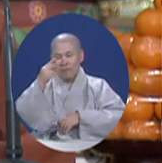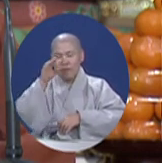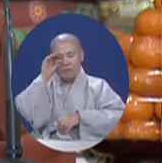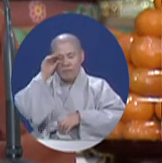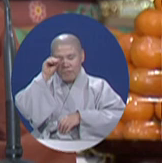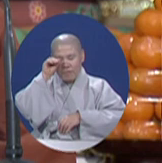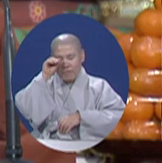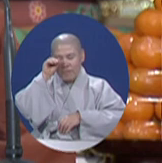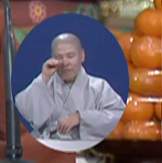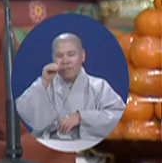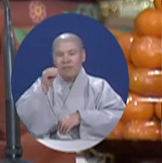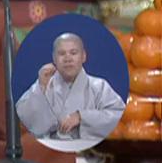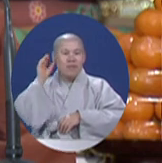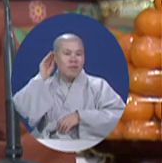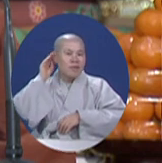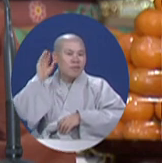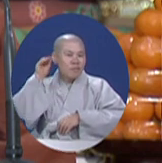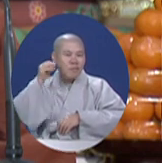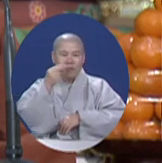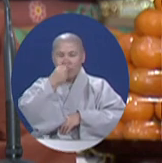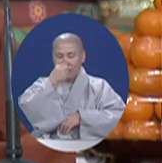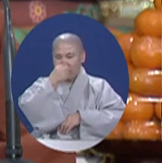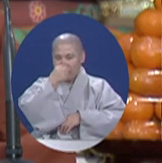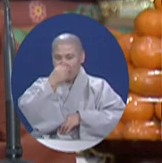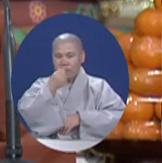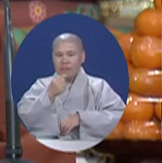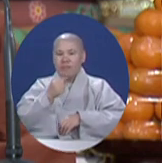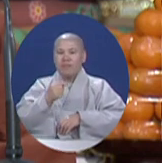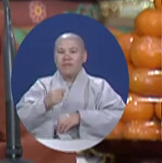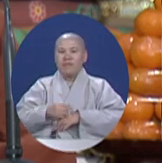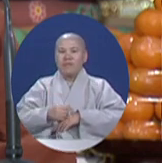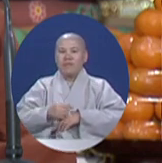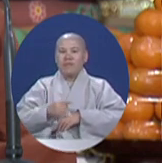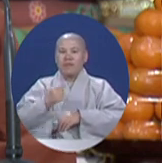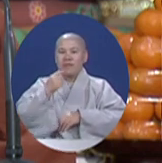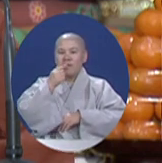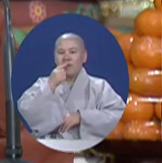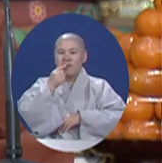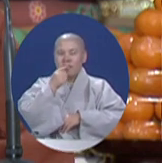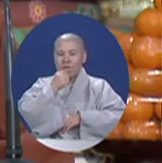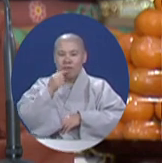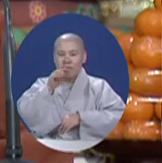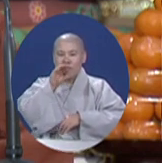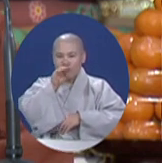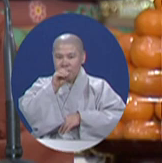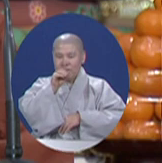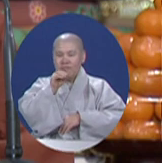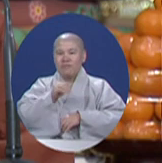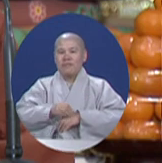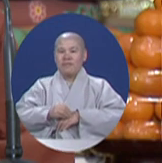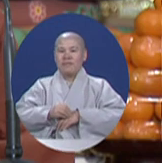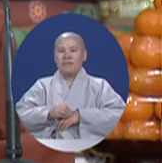막고 귀 막고 코 막고 그러면 6구멍 아닙니까? 입 막고